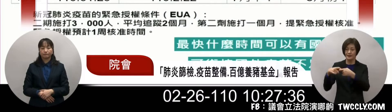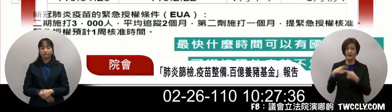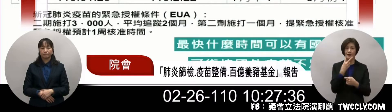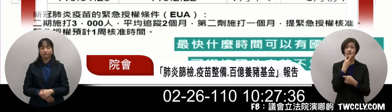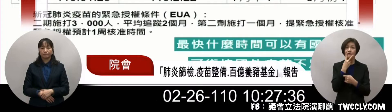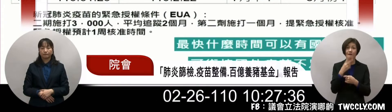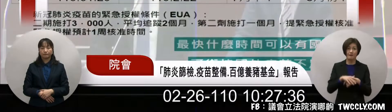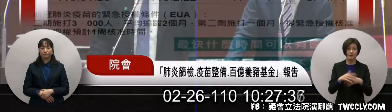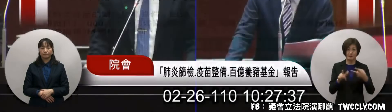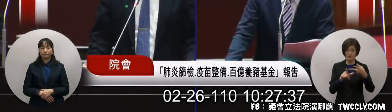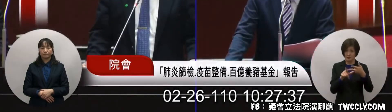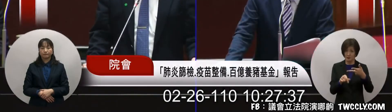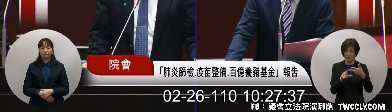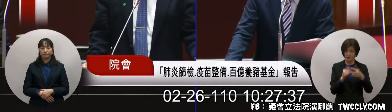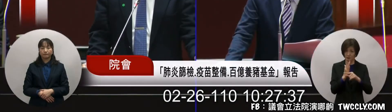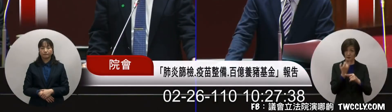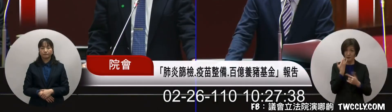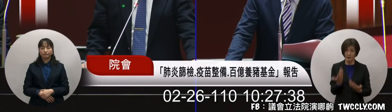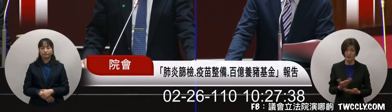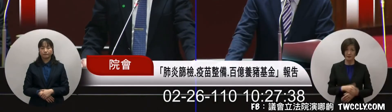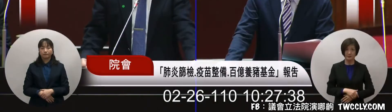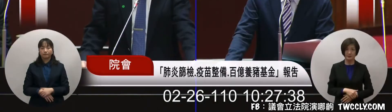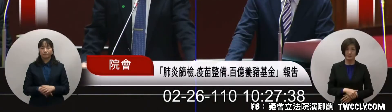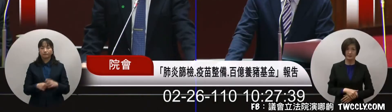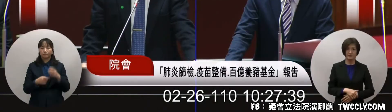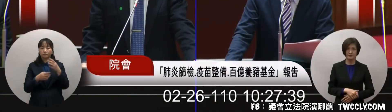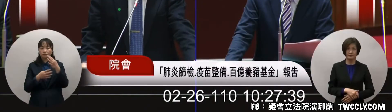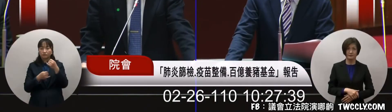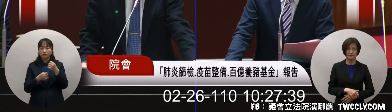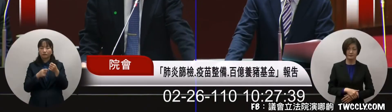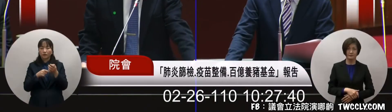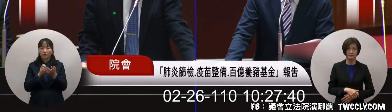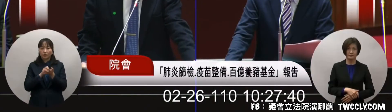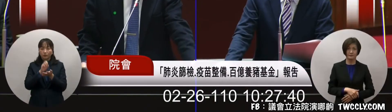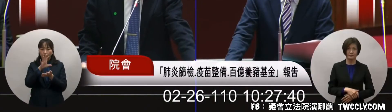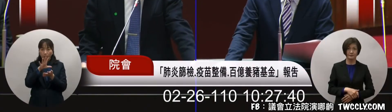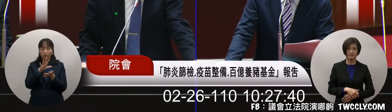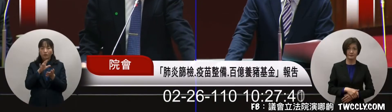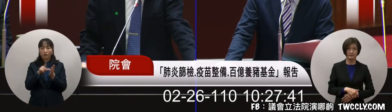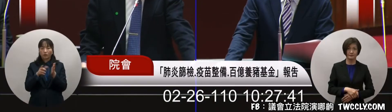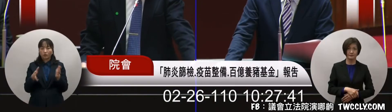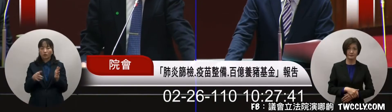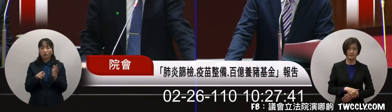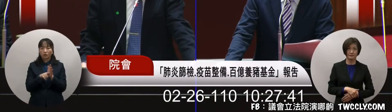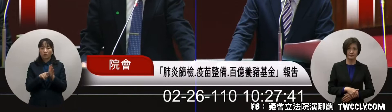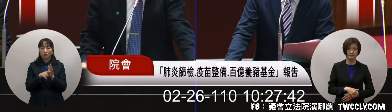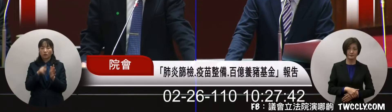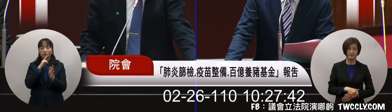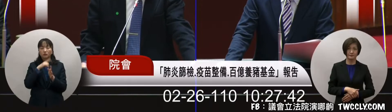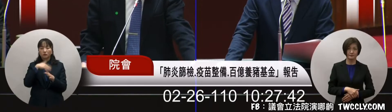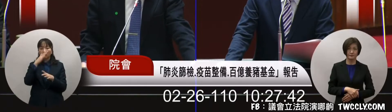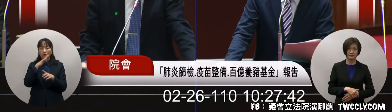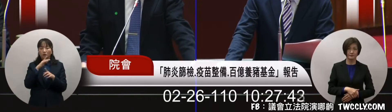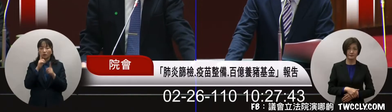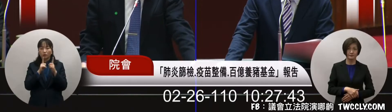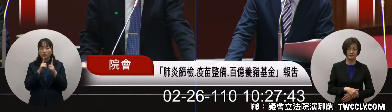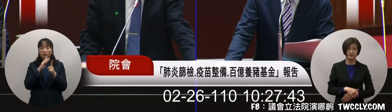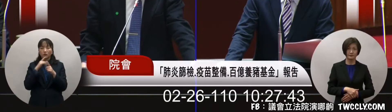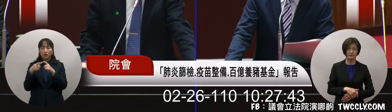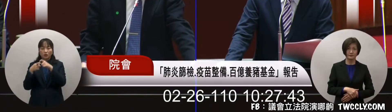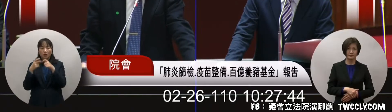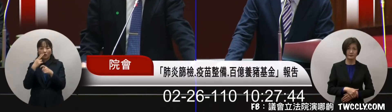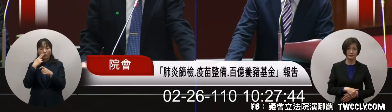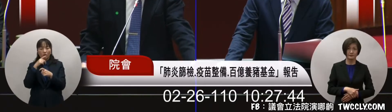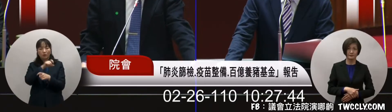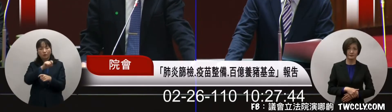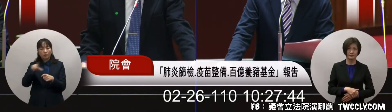以你的判断， 在其中的报告以现在。在高端会稍微比联雅应该是要